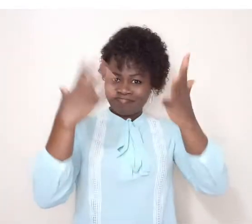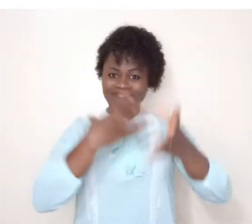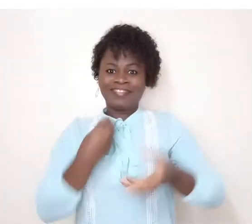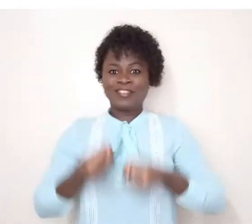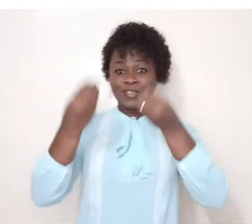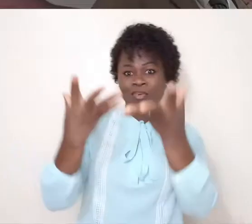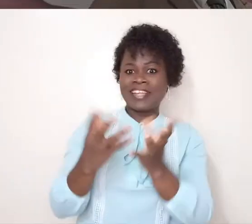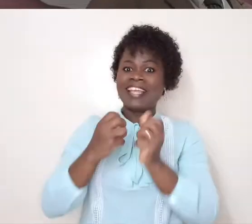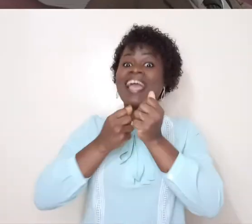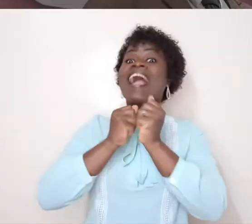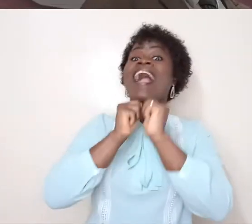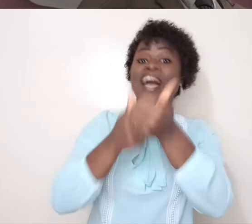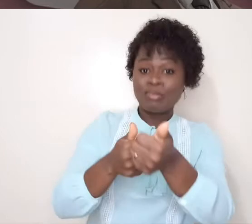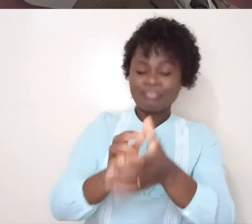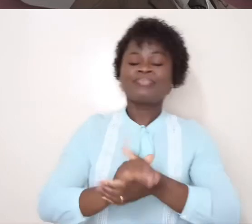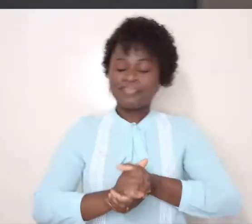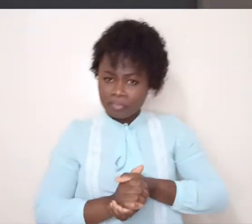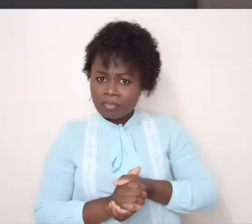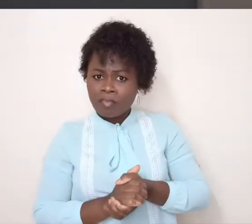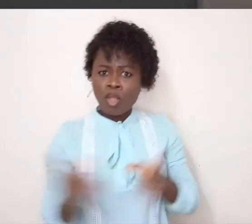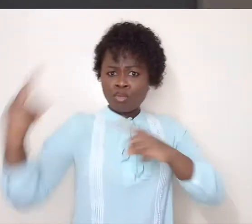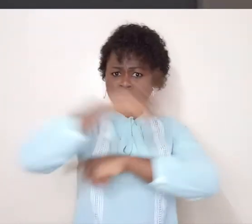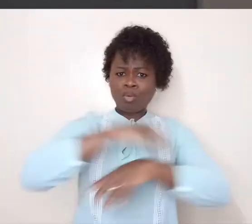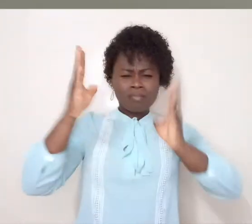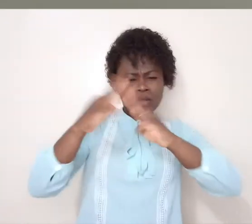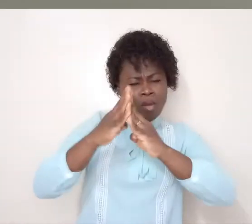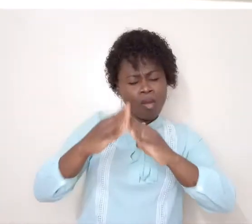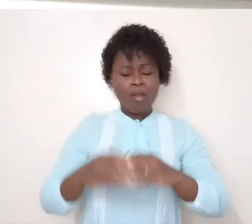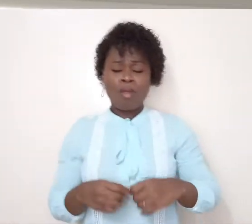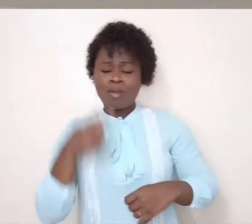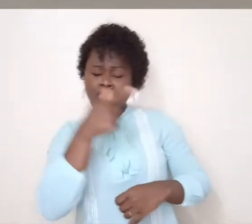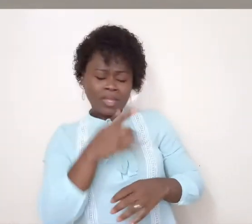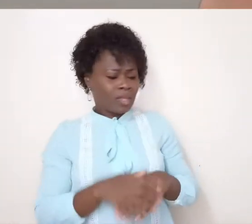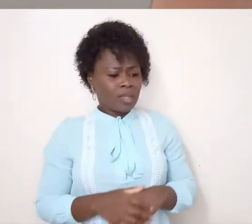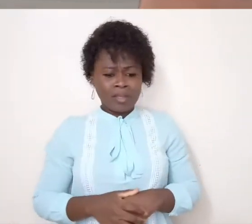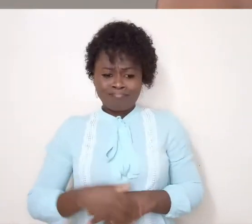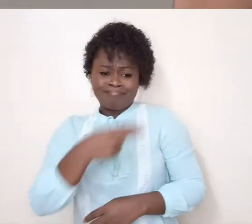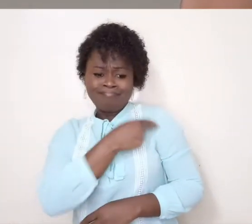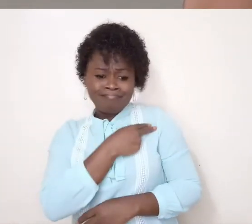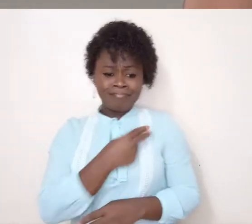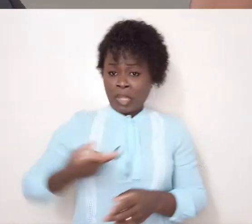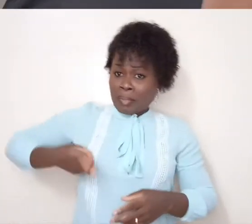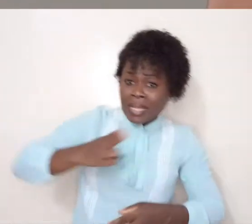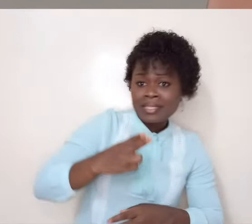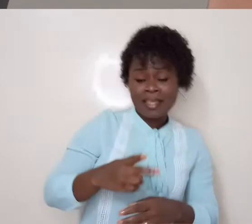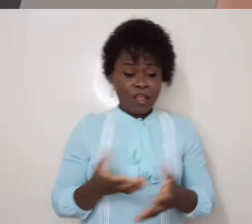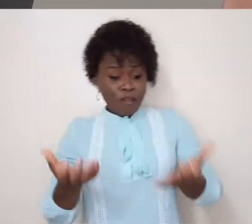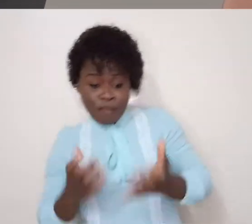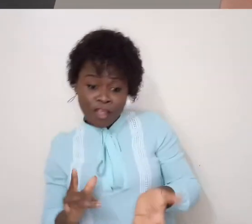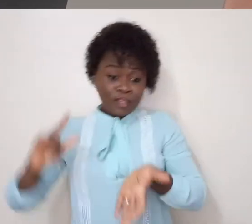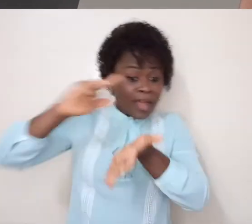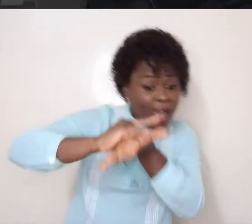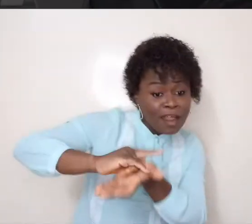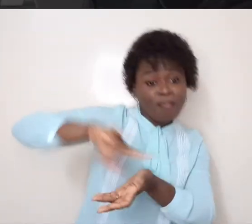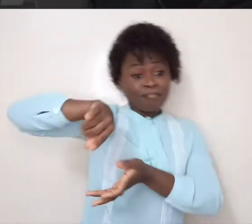au monde. Le jour de la conférence, le professeur s'impatiente à l'idée d'embarquer sur le vol de sa compagnie